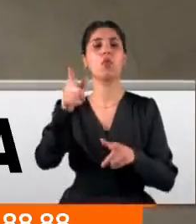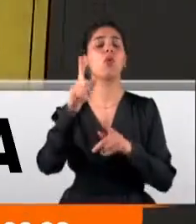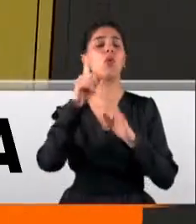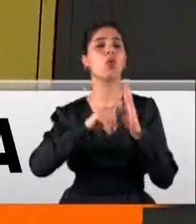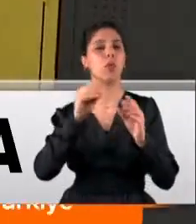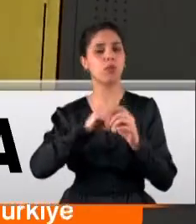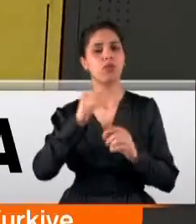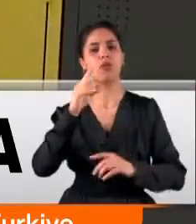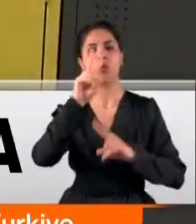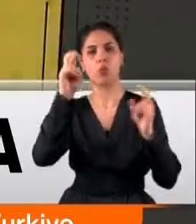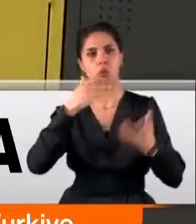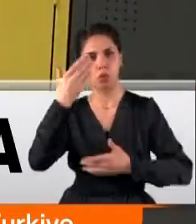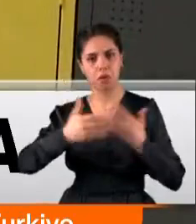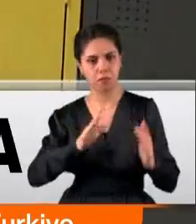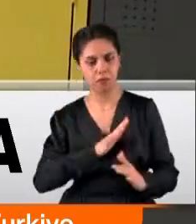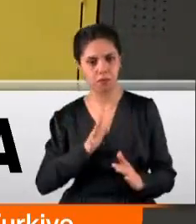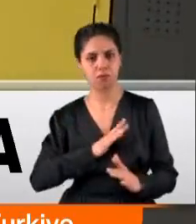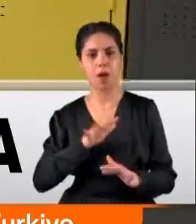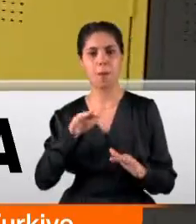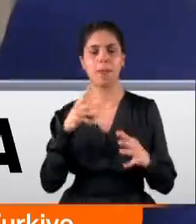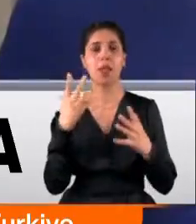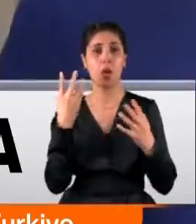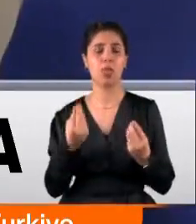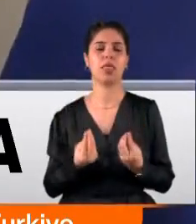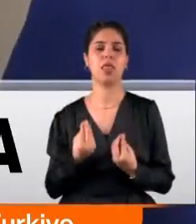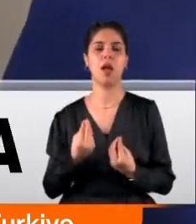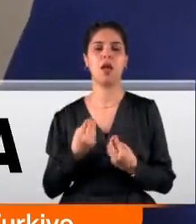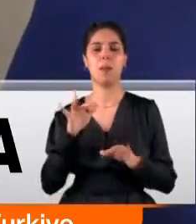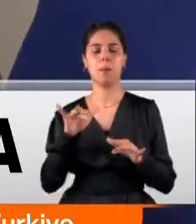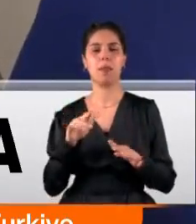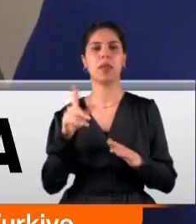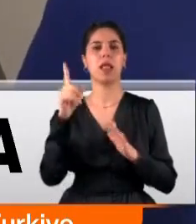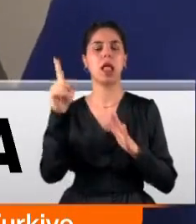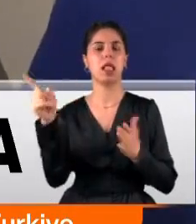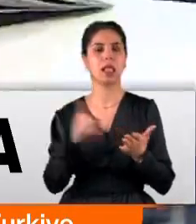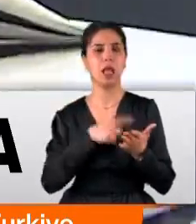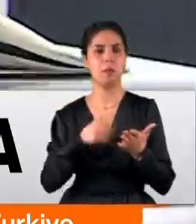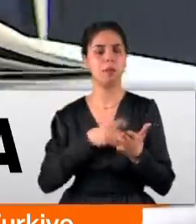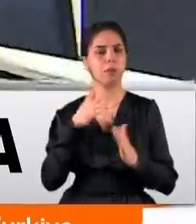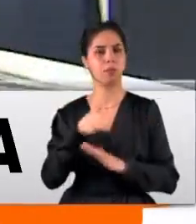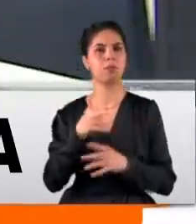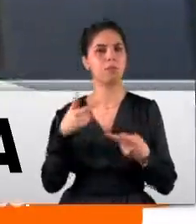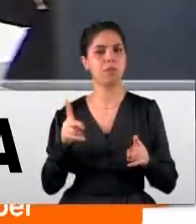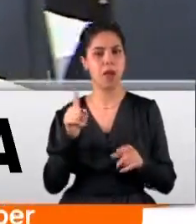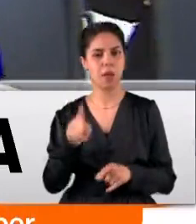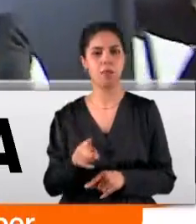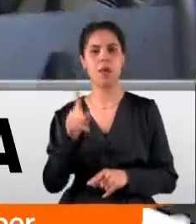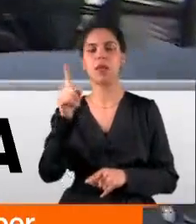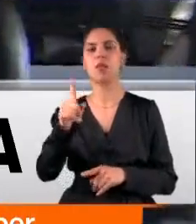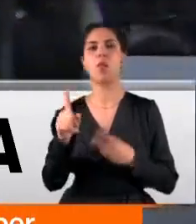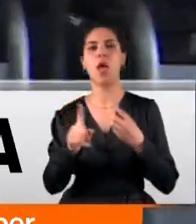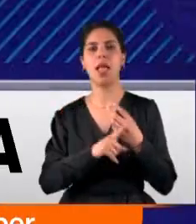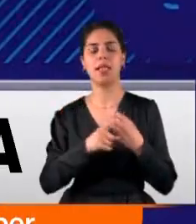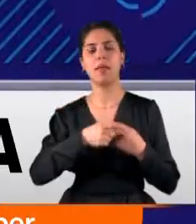sorular var Telefondan ne de bilgisayara olsa daha güzel bir bilgisayar ve tabletten de erişim sağlanabilen uygulamada edebiyat